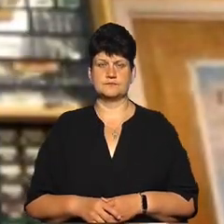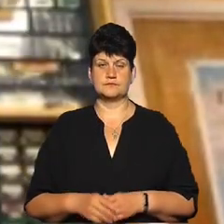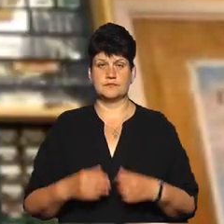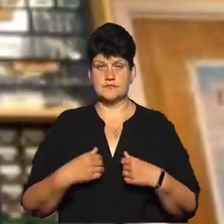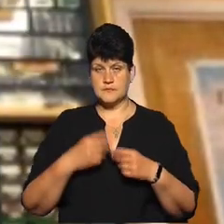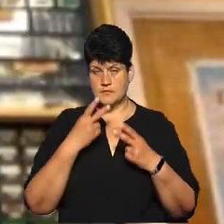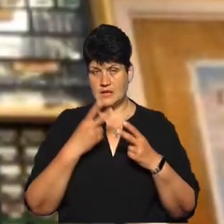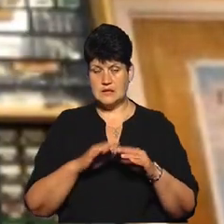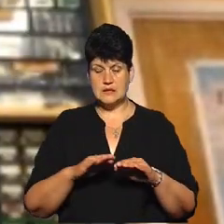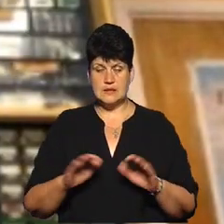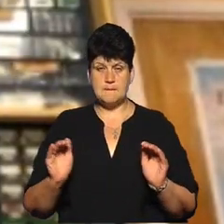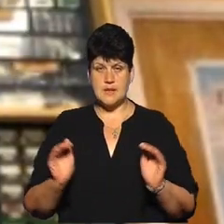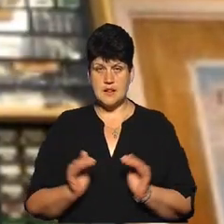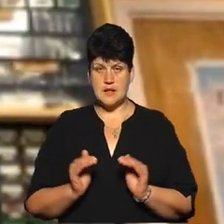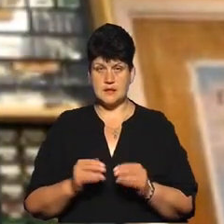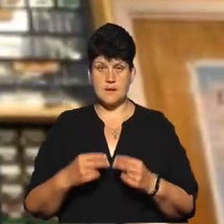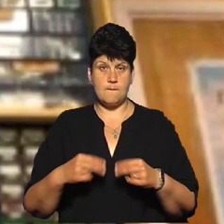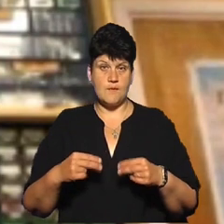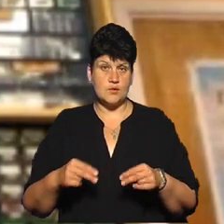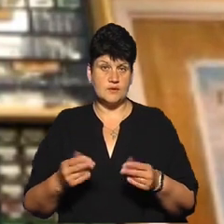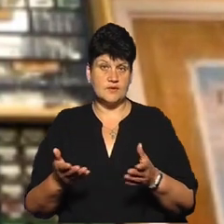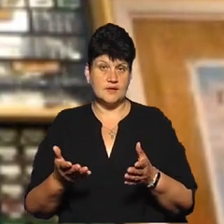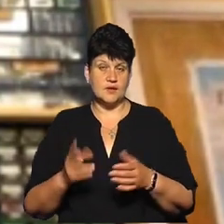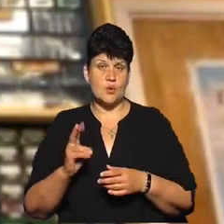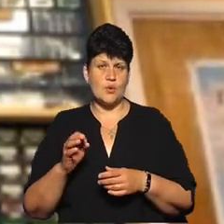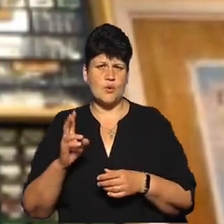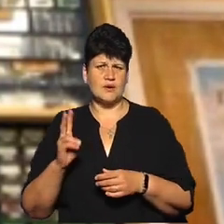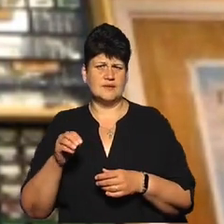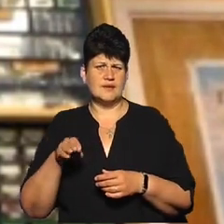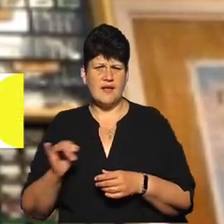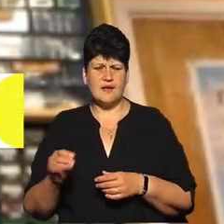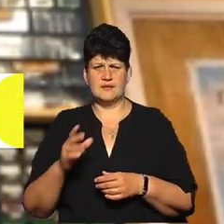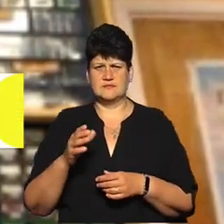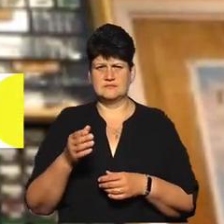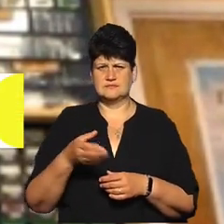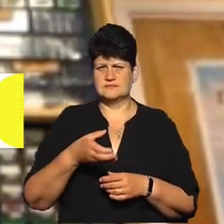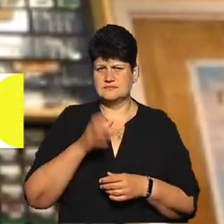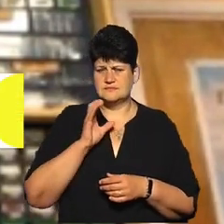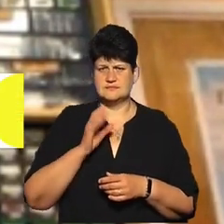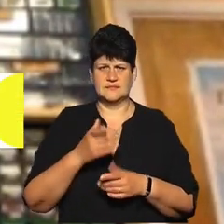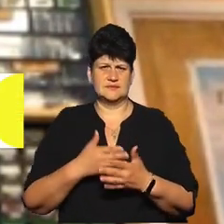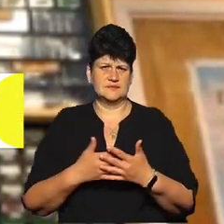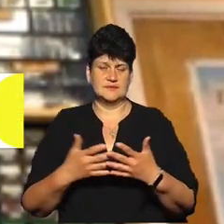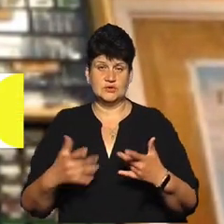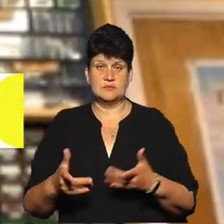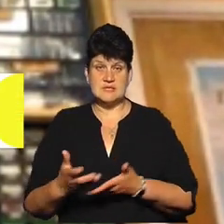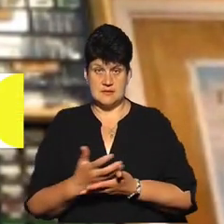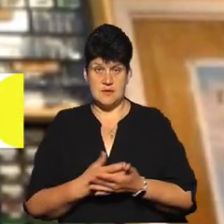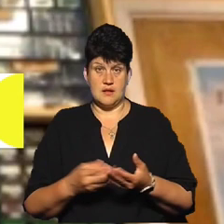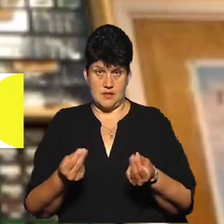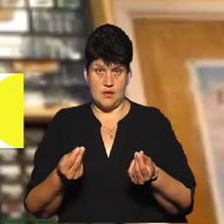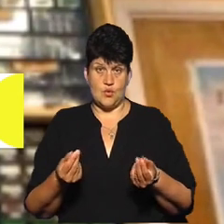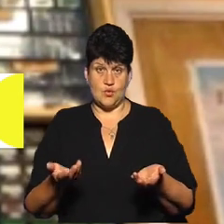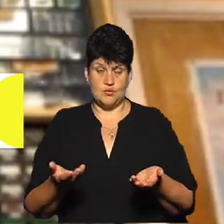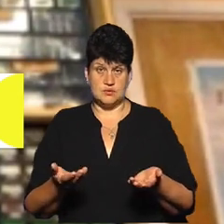маленькі там продають якісь коктейлі, якісь лимонади, якісь сувеніри для того, щоб зібрати гроші і